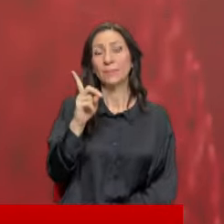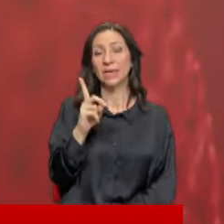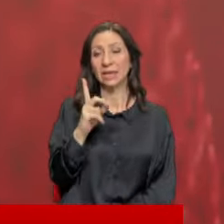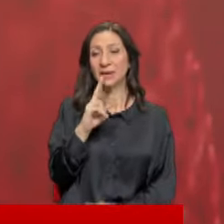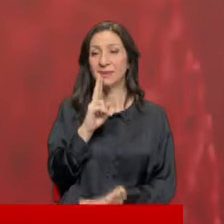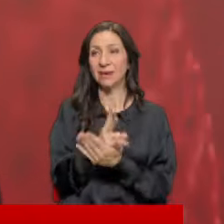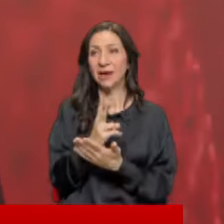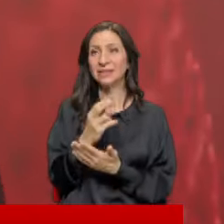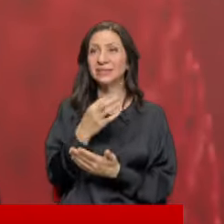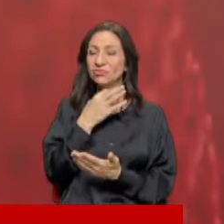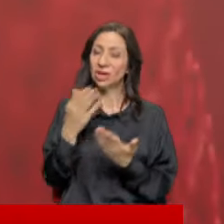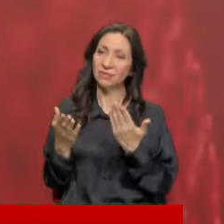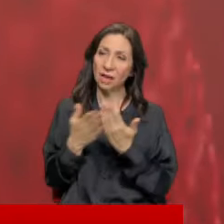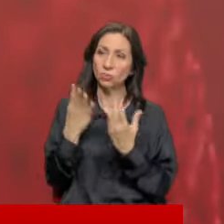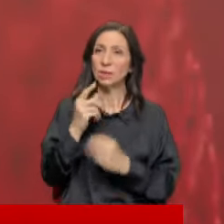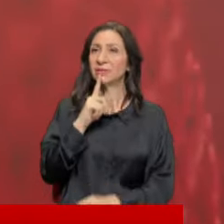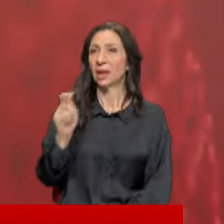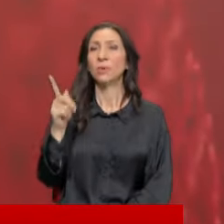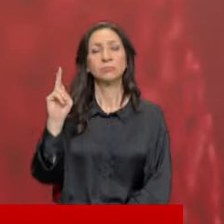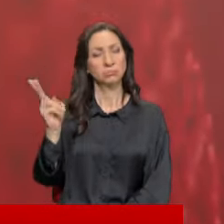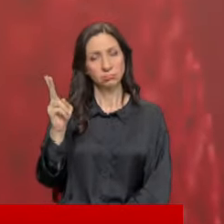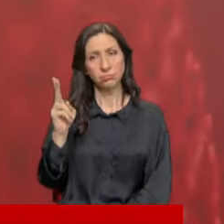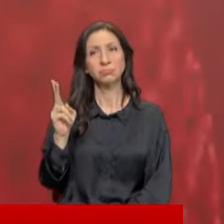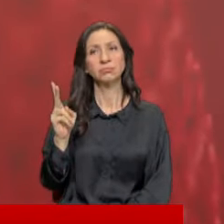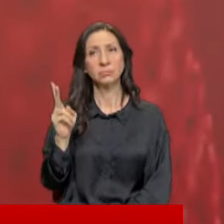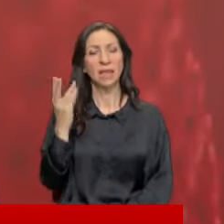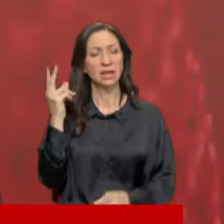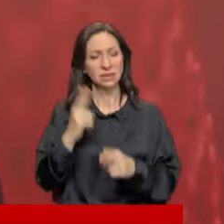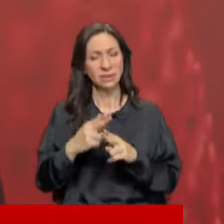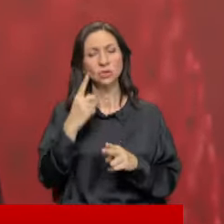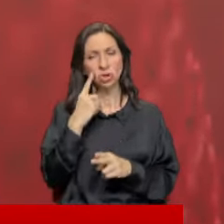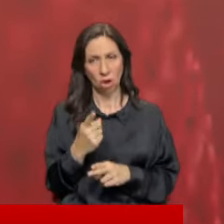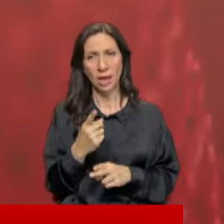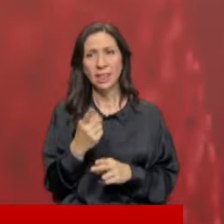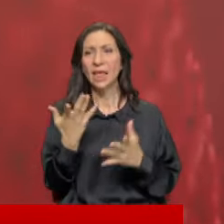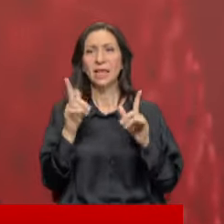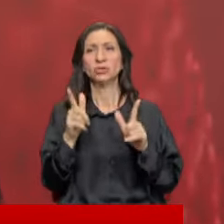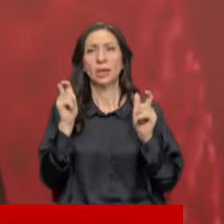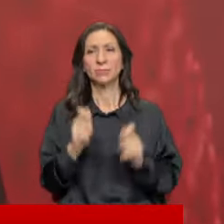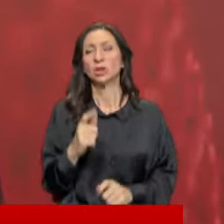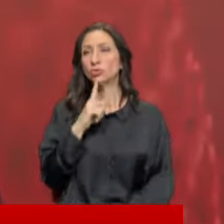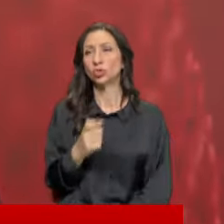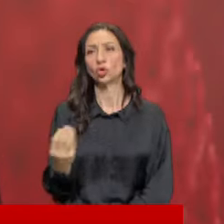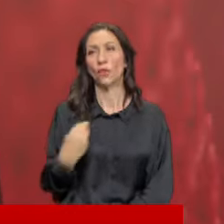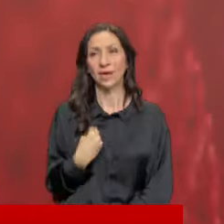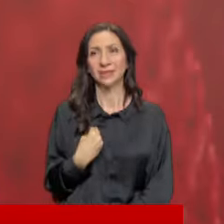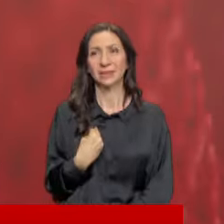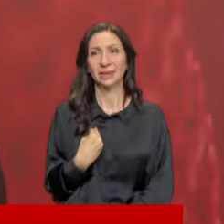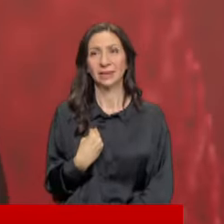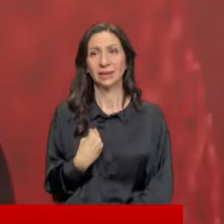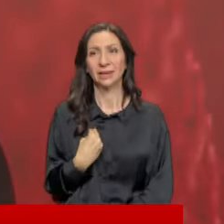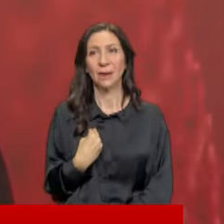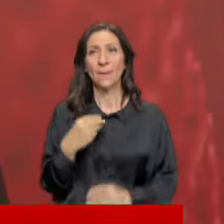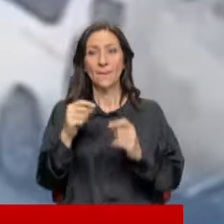irade koymasını istedim, talep ettim. Kendisi de en hızlı şekilde ne gerekiyorsa yapılacağını sözünü bana ve